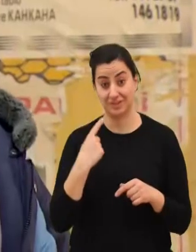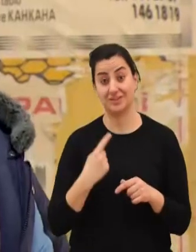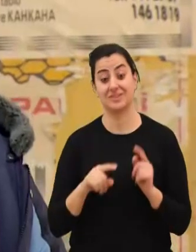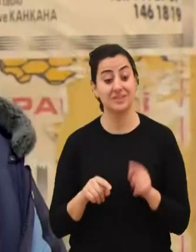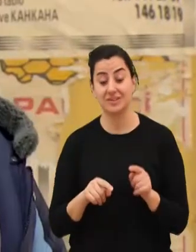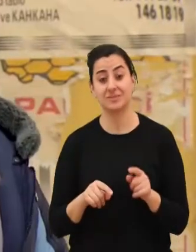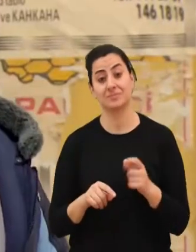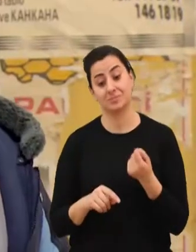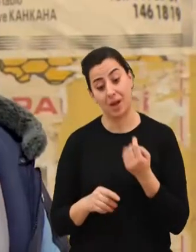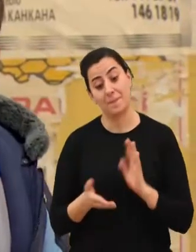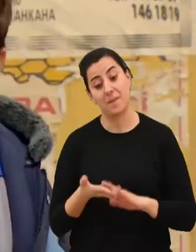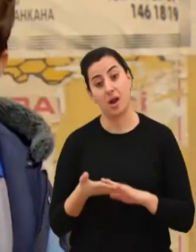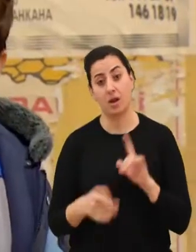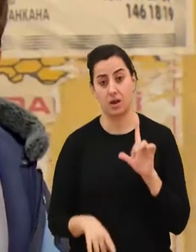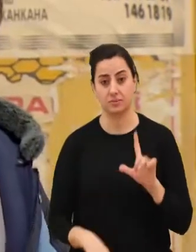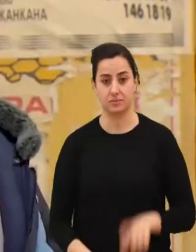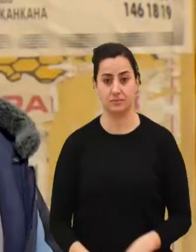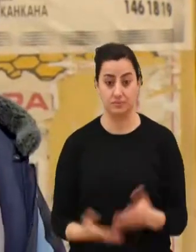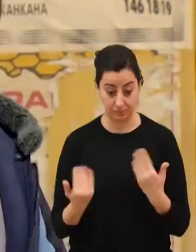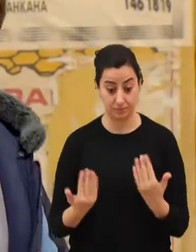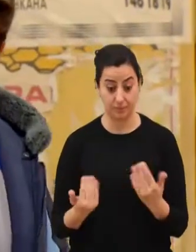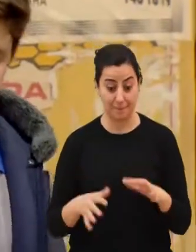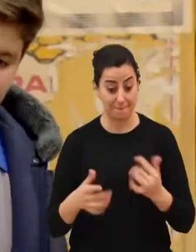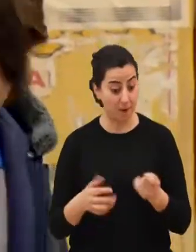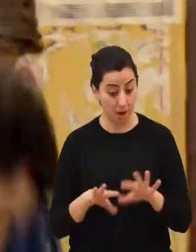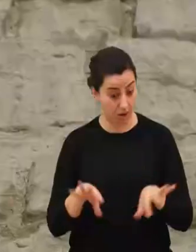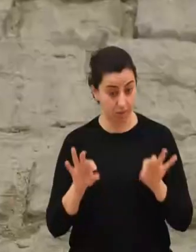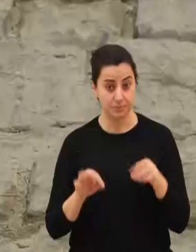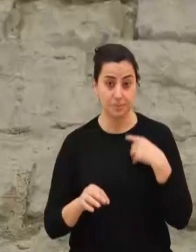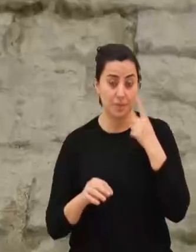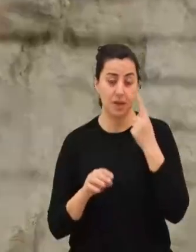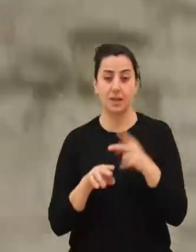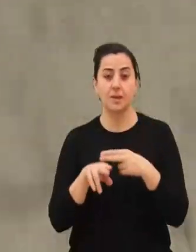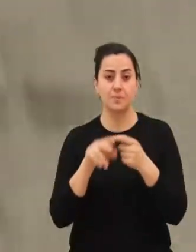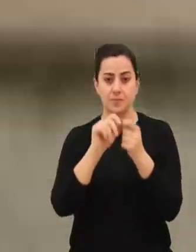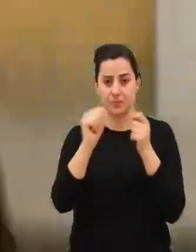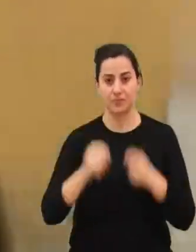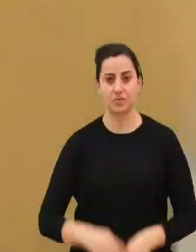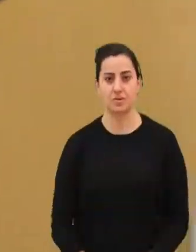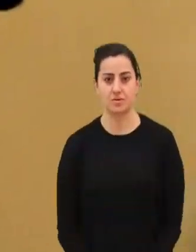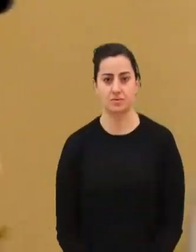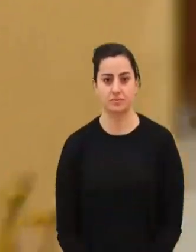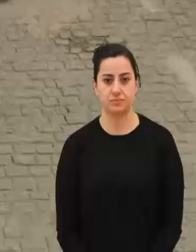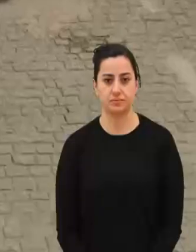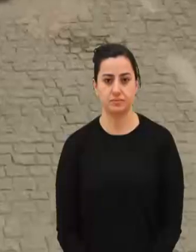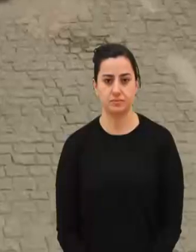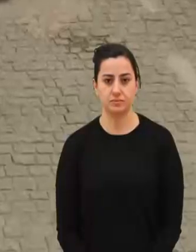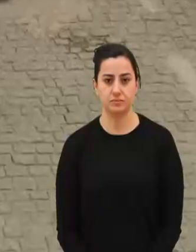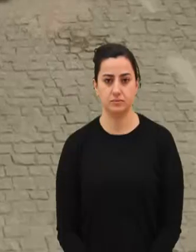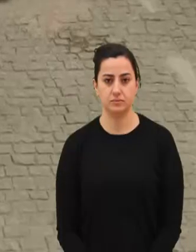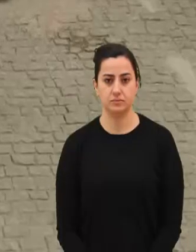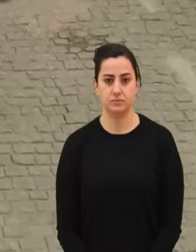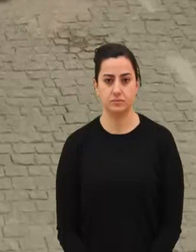şeyin neyi var? Bir bedeli var. Öyle değil mi? Hadi bakayım parayı siz hazırlayın. Aha, ben de bir tane taş buldum işte.